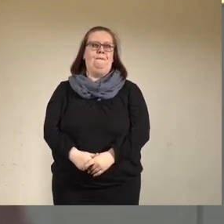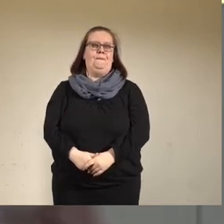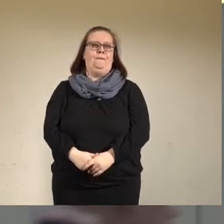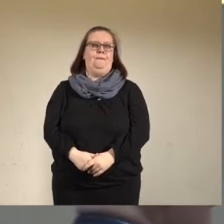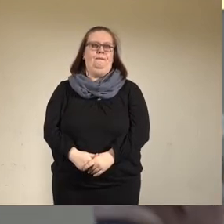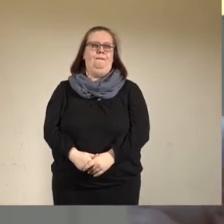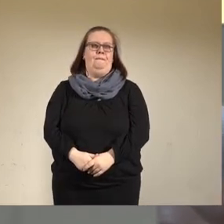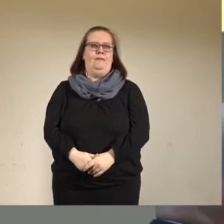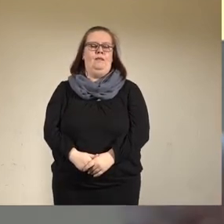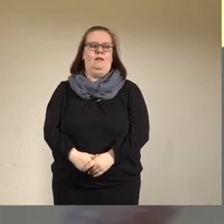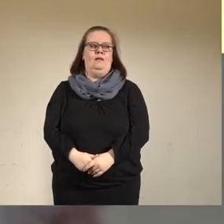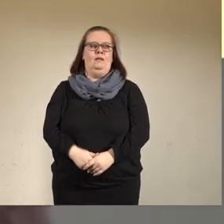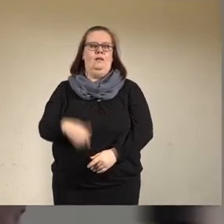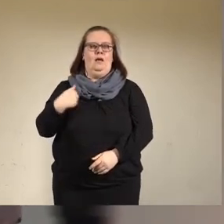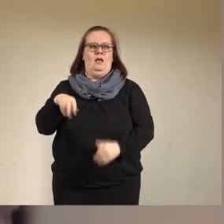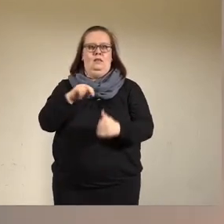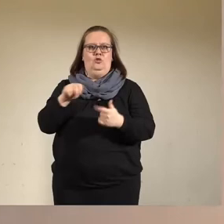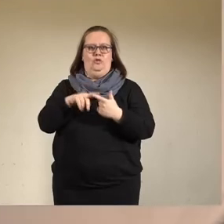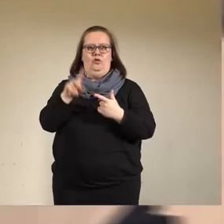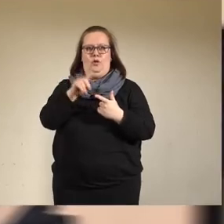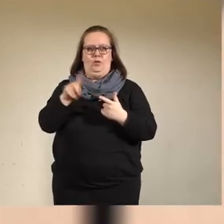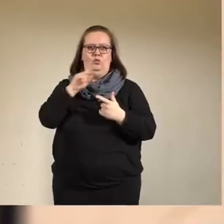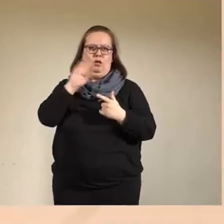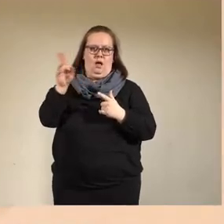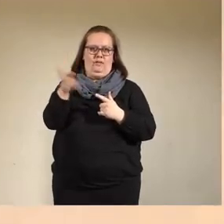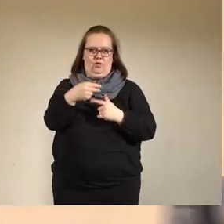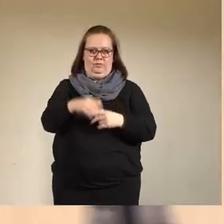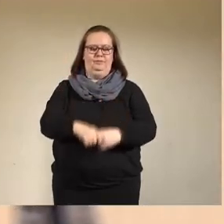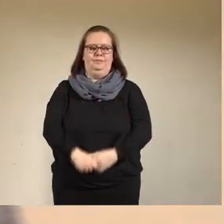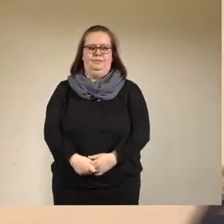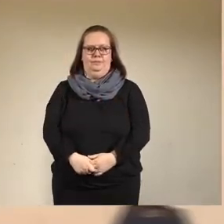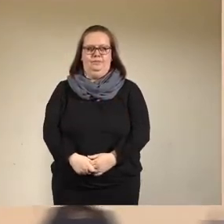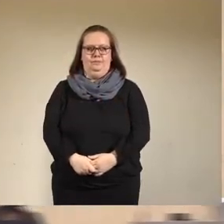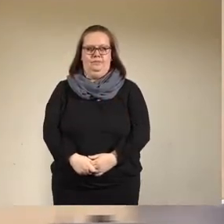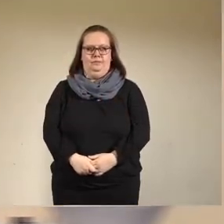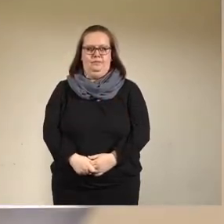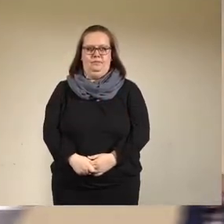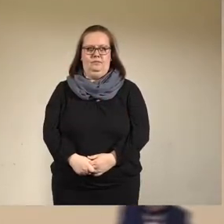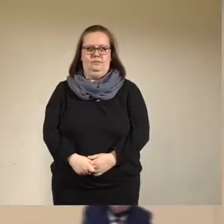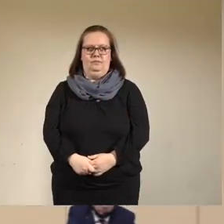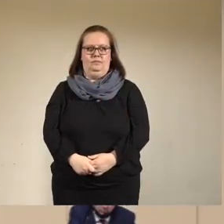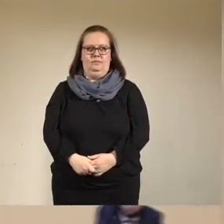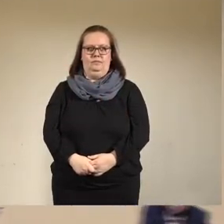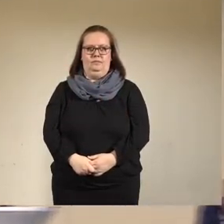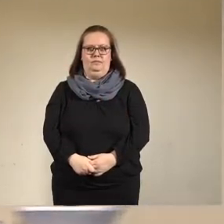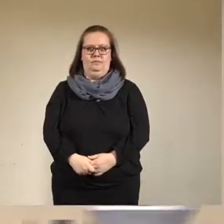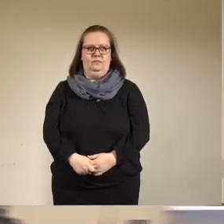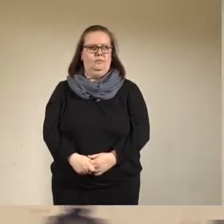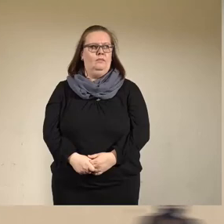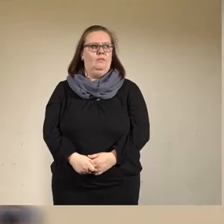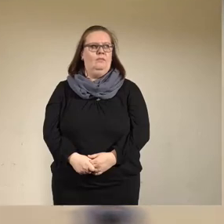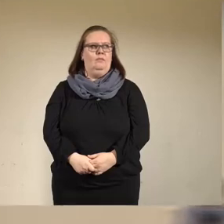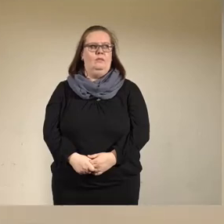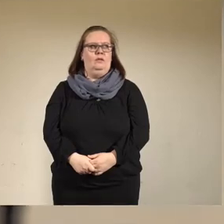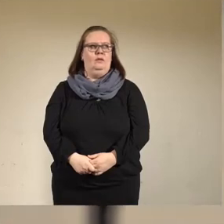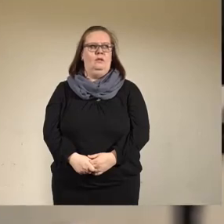So, jetzt würde ich Herrn Nitsche und Herrn Dr. Deppernach aufrufen, dann Herrn Dr. Lames bitten um die Beantwortung. Ja, also